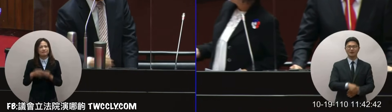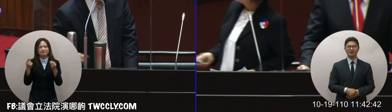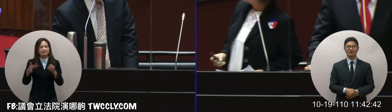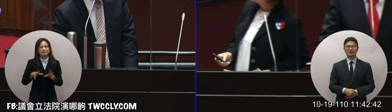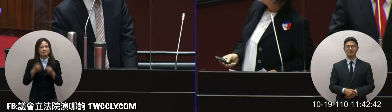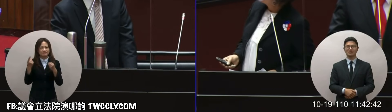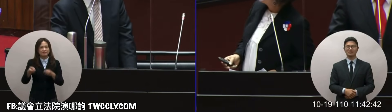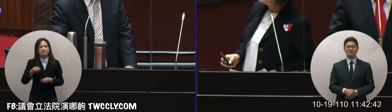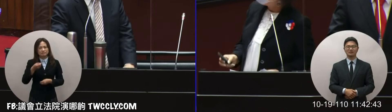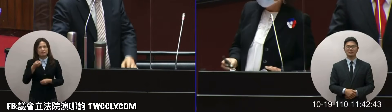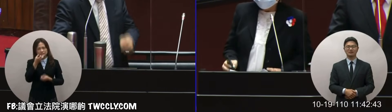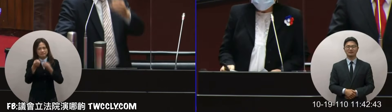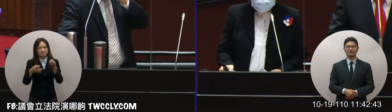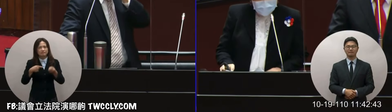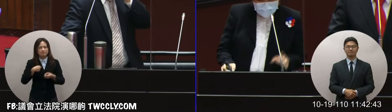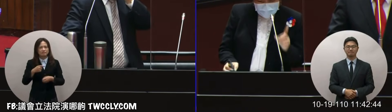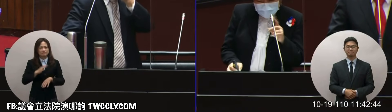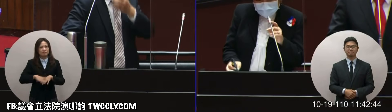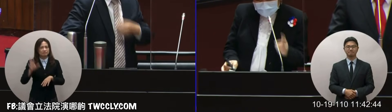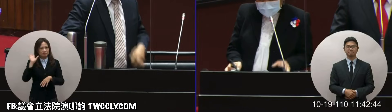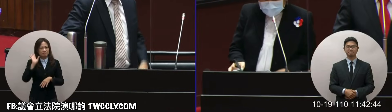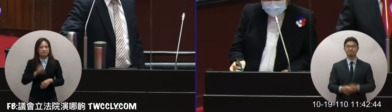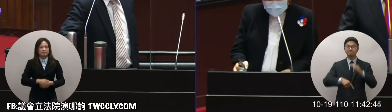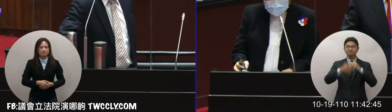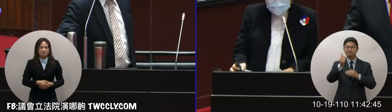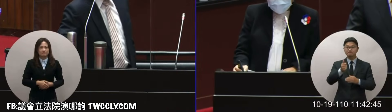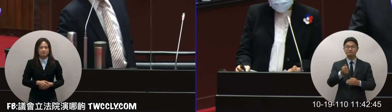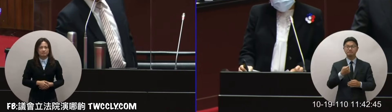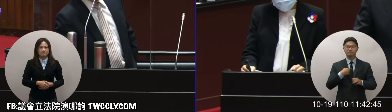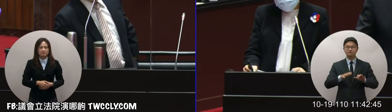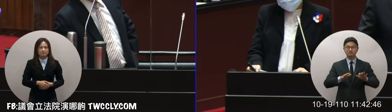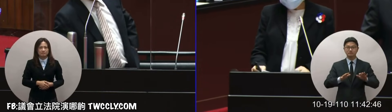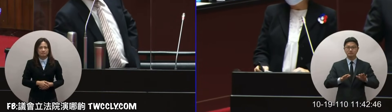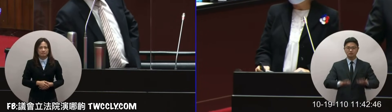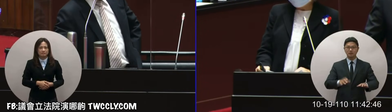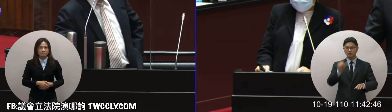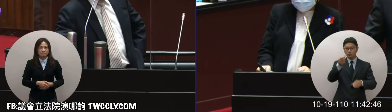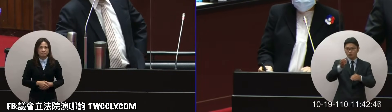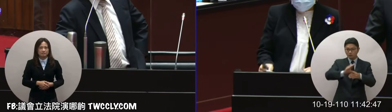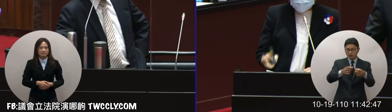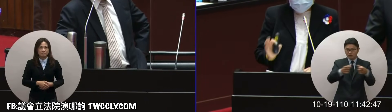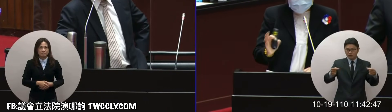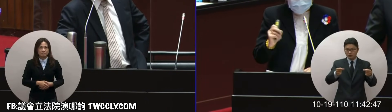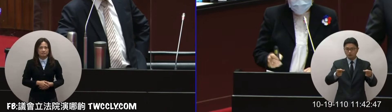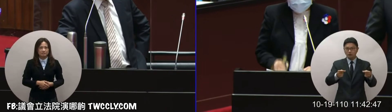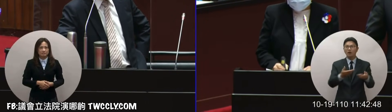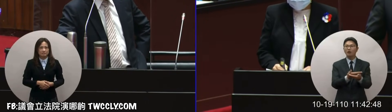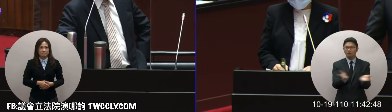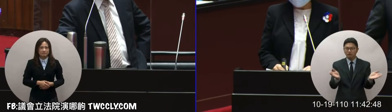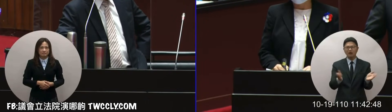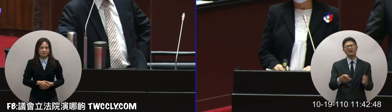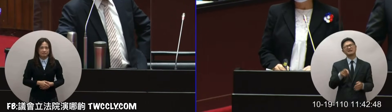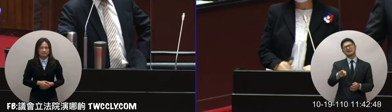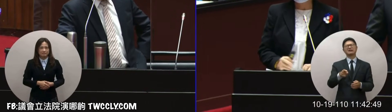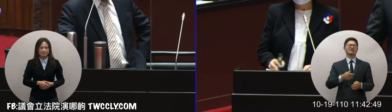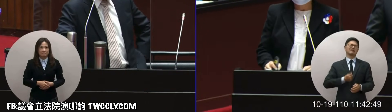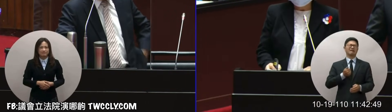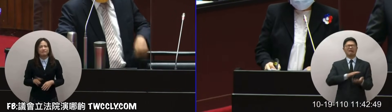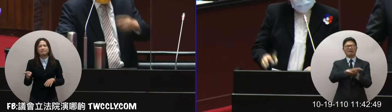你讲，我拢会该尊重。 来，院长，我们这个五倍券哈，一上路哈，就乱成一团